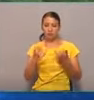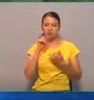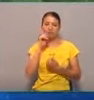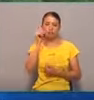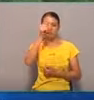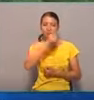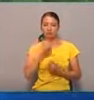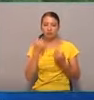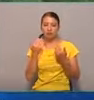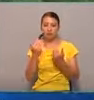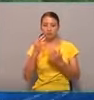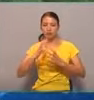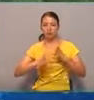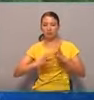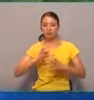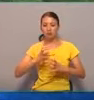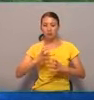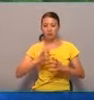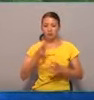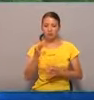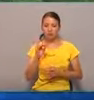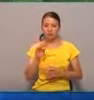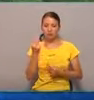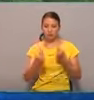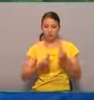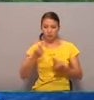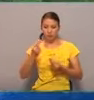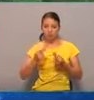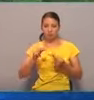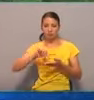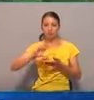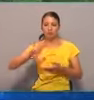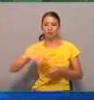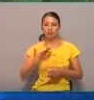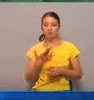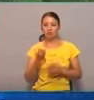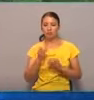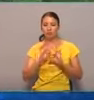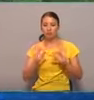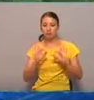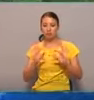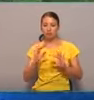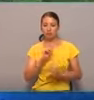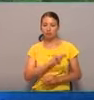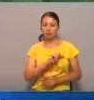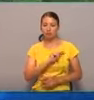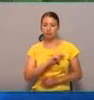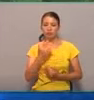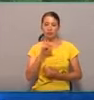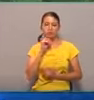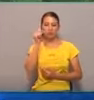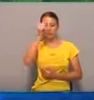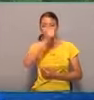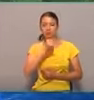жастар жылына орай халықаралық деңгейде жайдарман ойындарын өткізді. Сонымен қатар ең айтулы бір қызметі осы